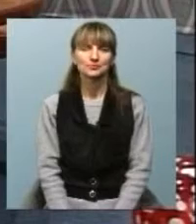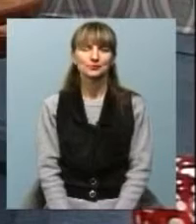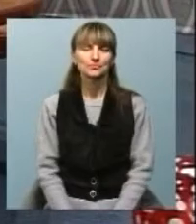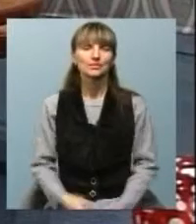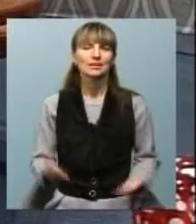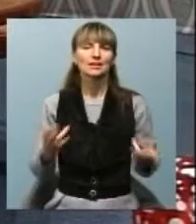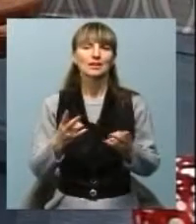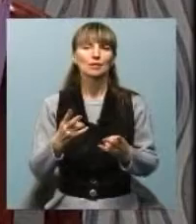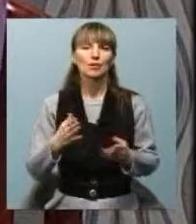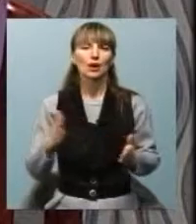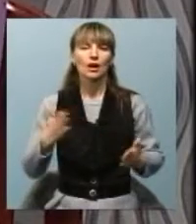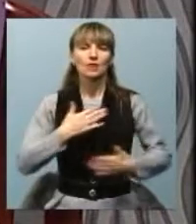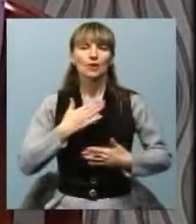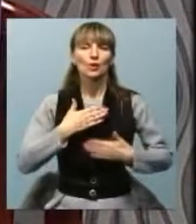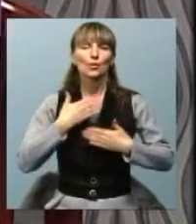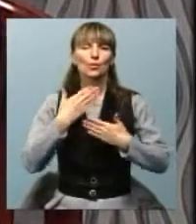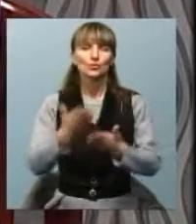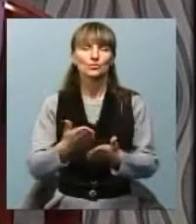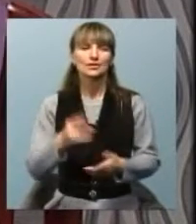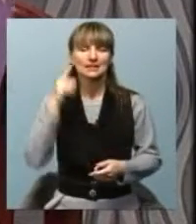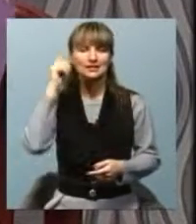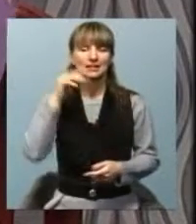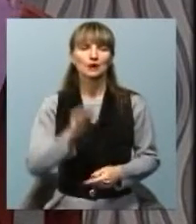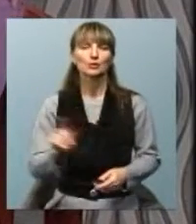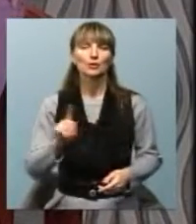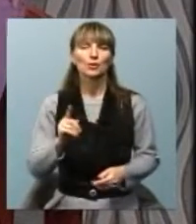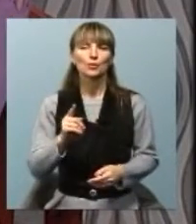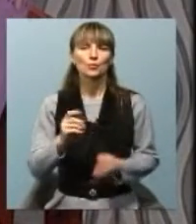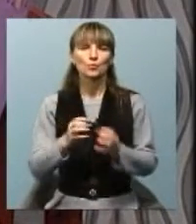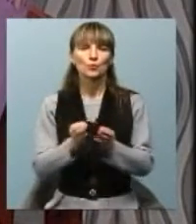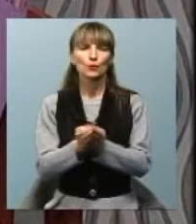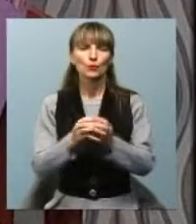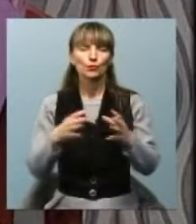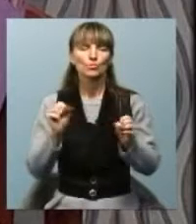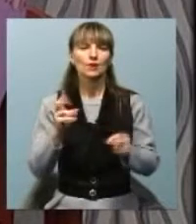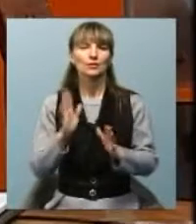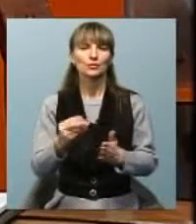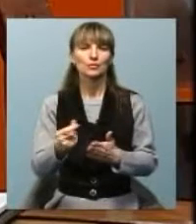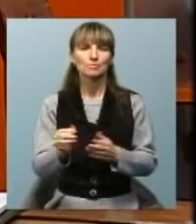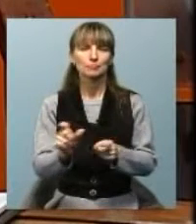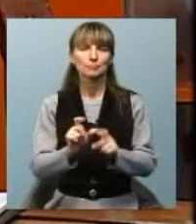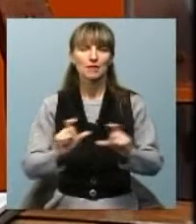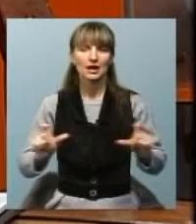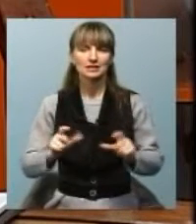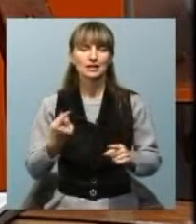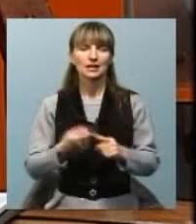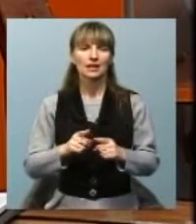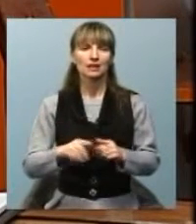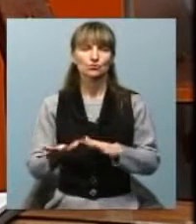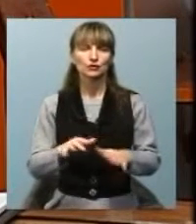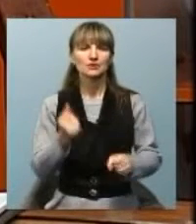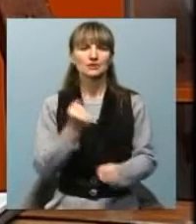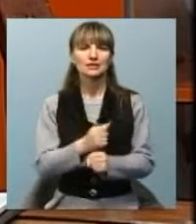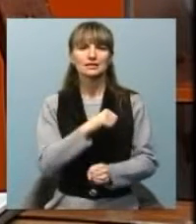Як треба дути, як треба... А чи знали ви, до речі, маляти, що бульбашки можна не тільки купувати в магазині оці ж речовину, а й